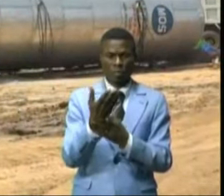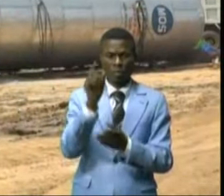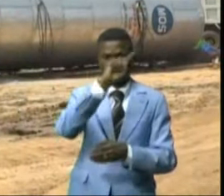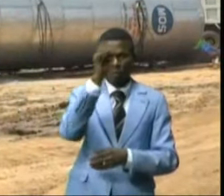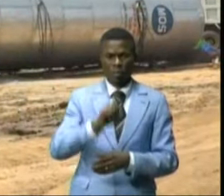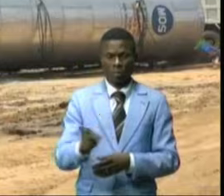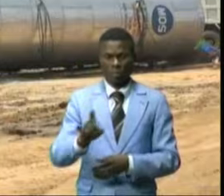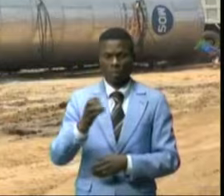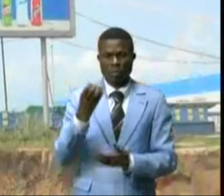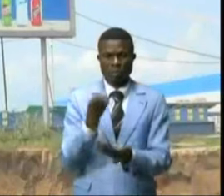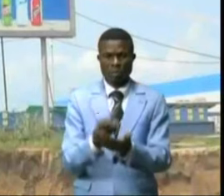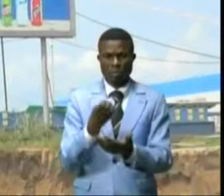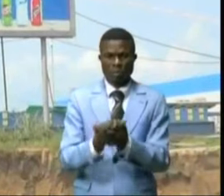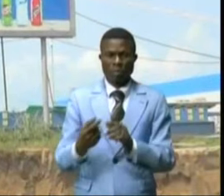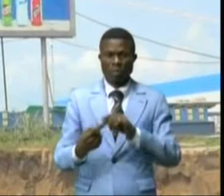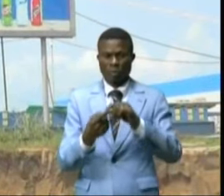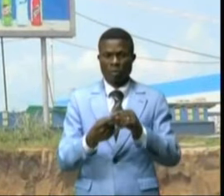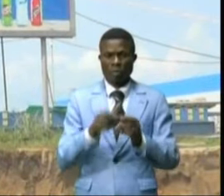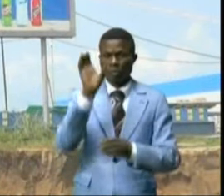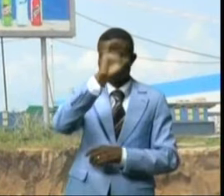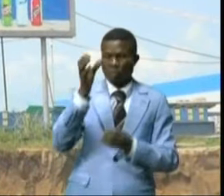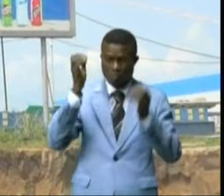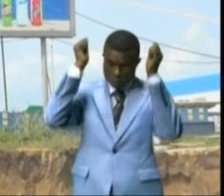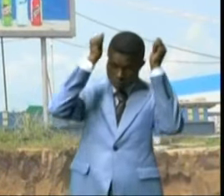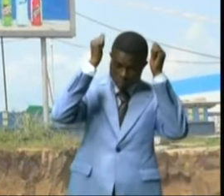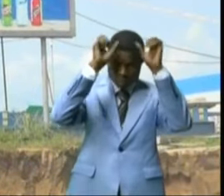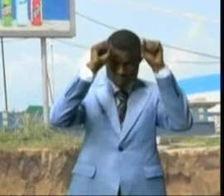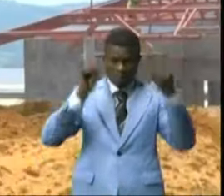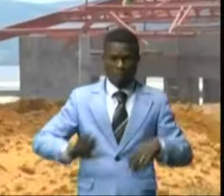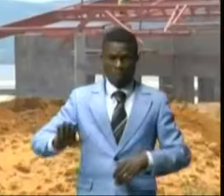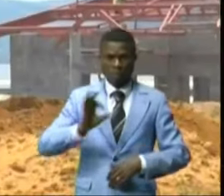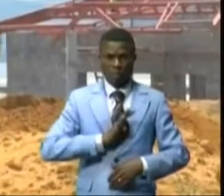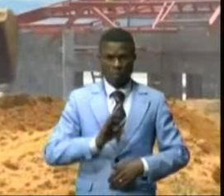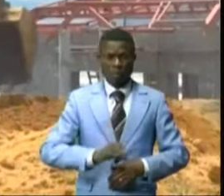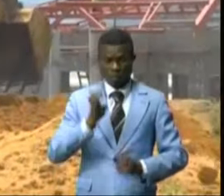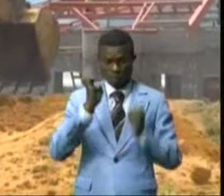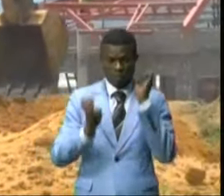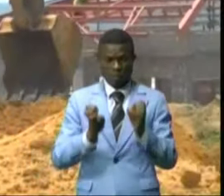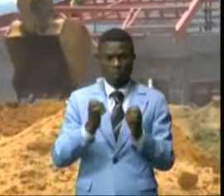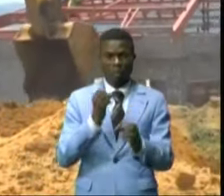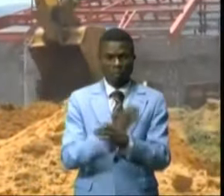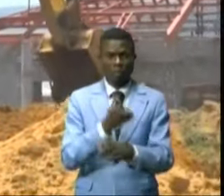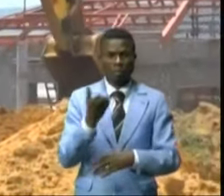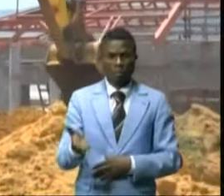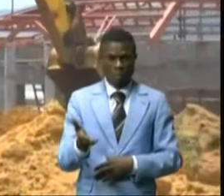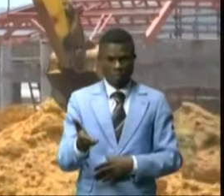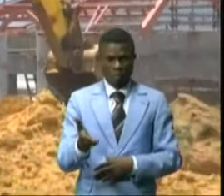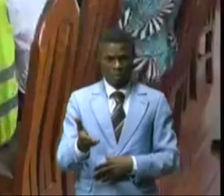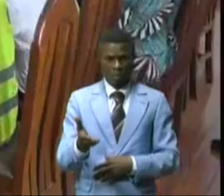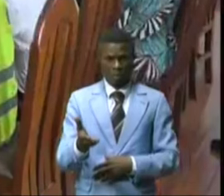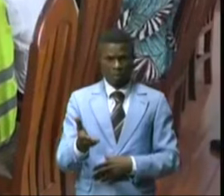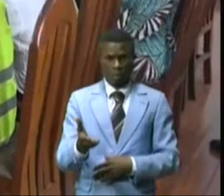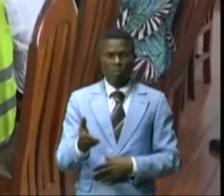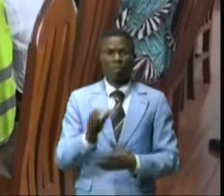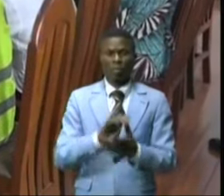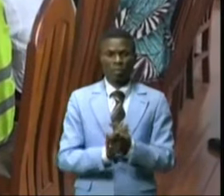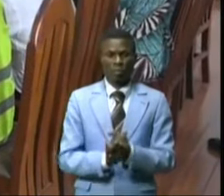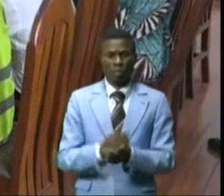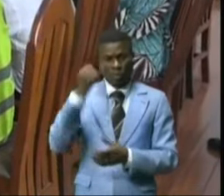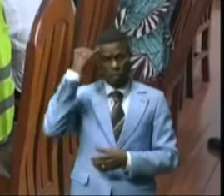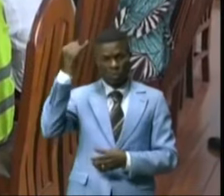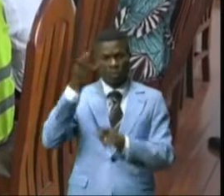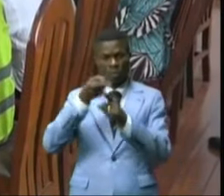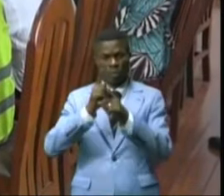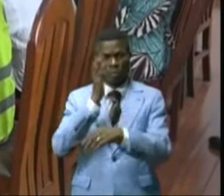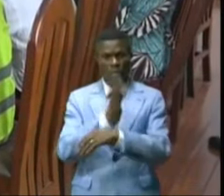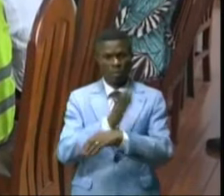économique spéciale de Maluku par le président de la République, l'heure est à l'évaluation des travaux de mise en œuvre de cette ZES. Une initiative du